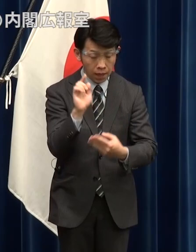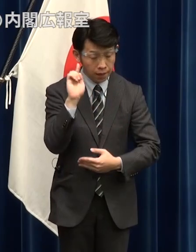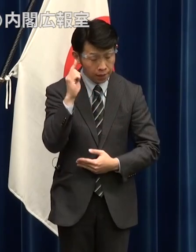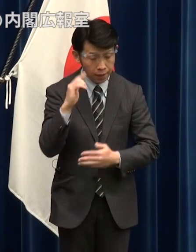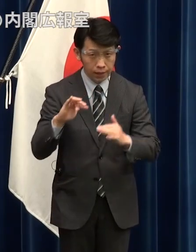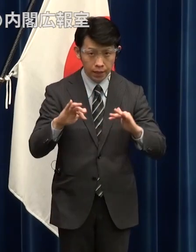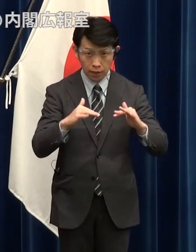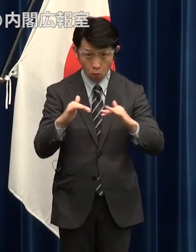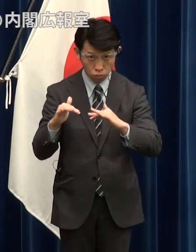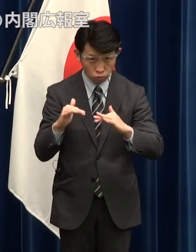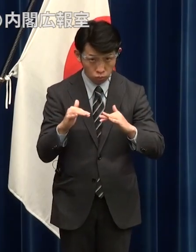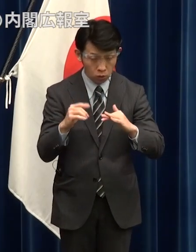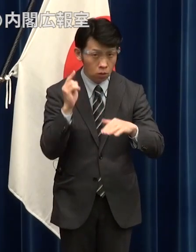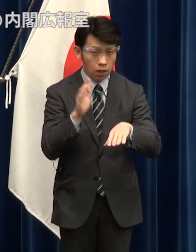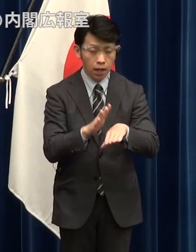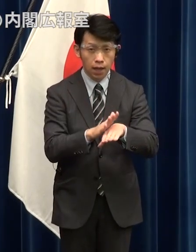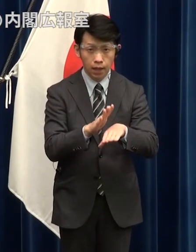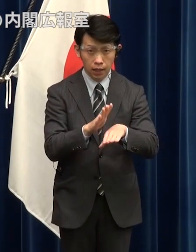していく、こういった方針を、